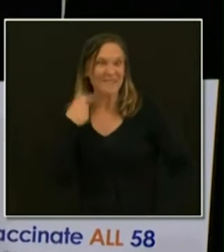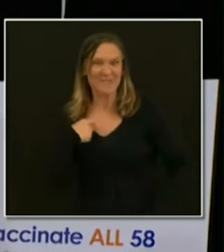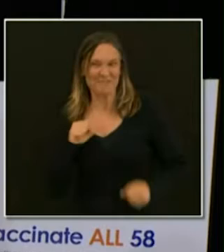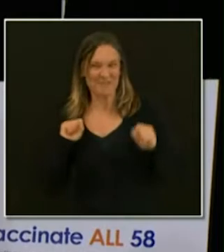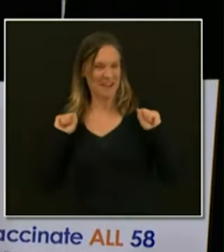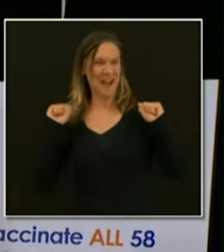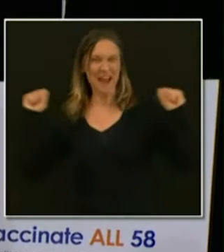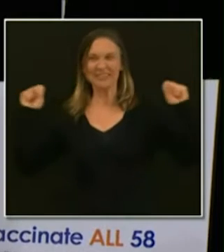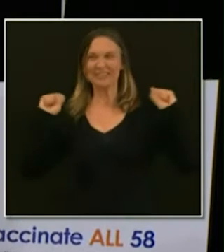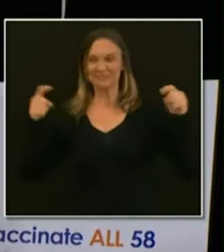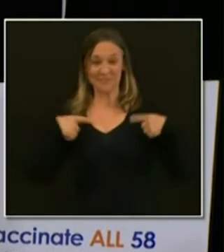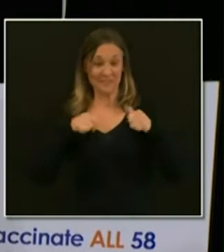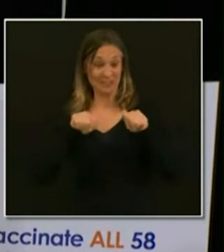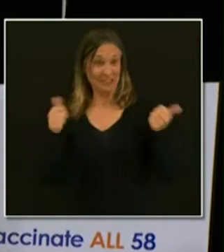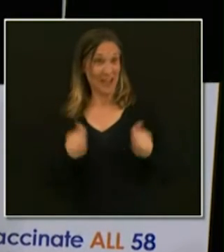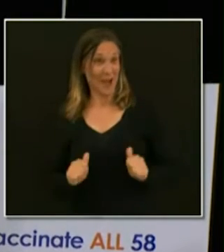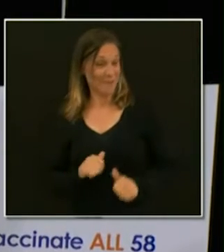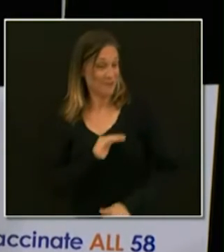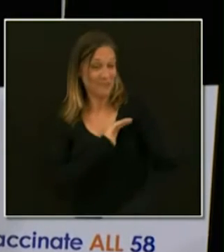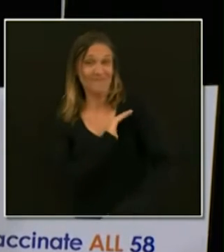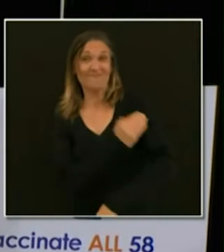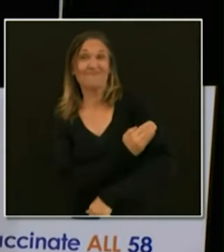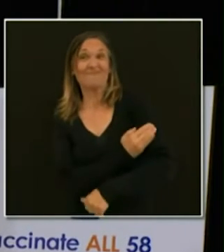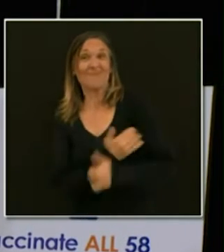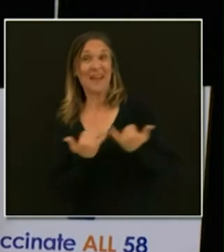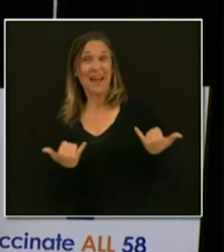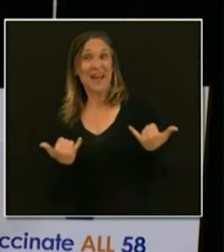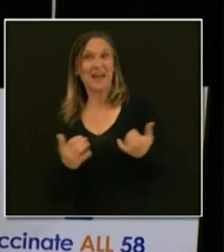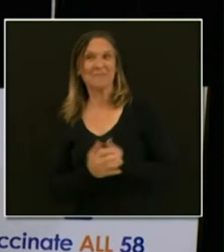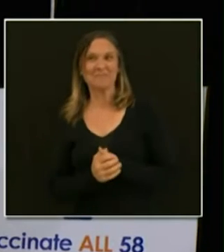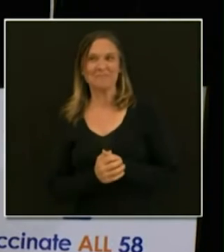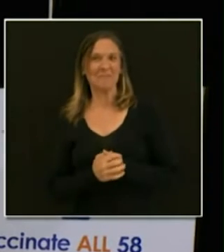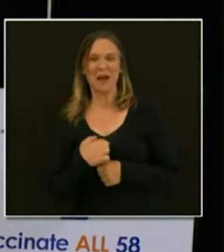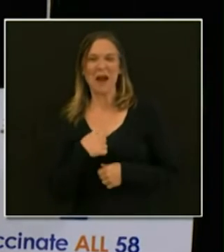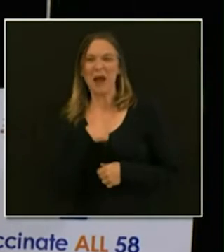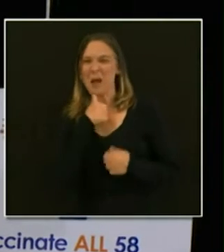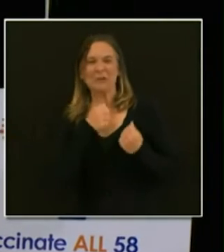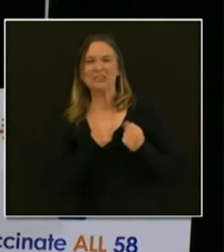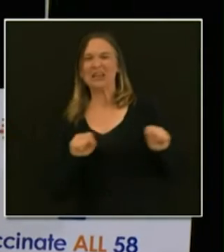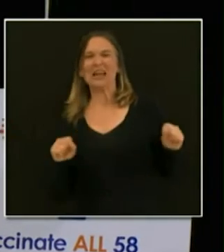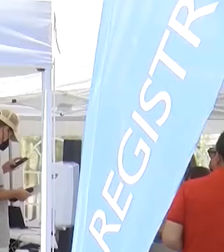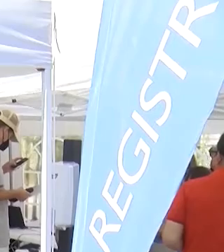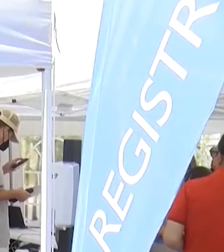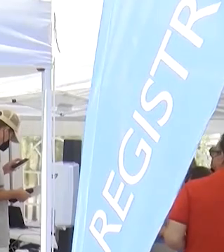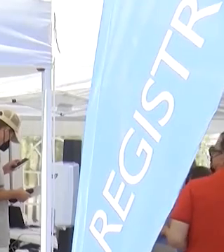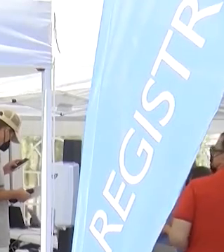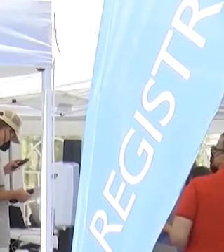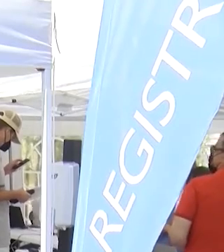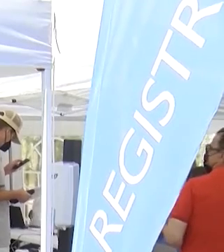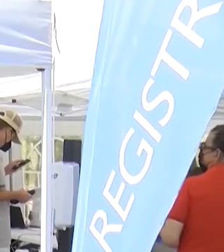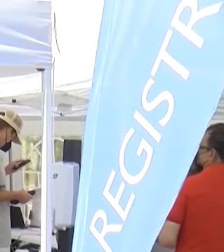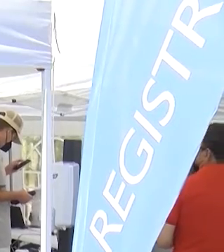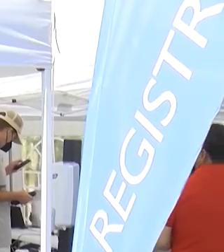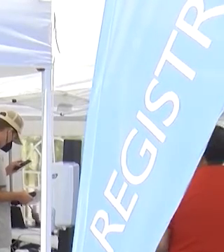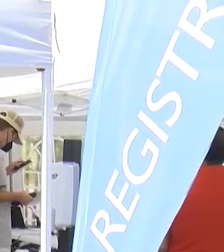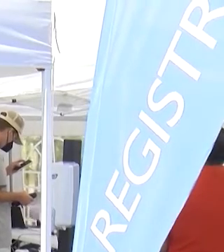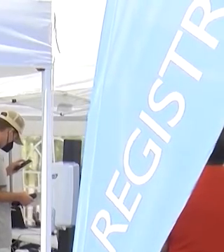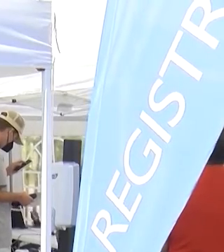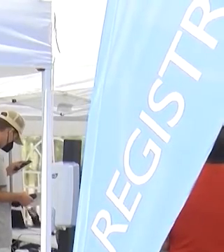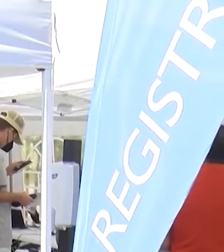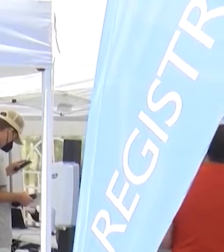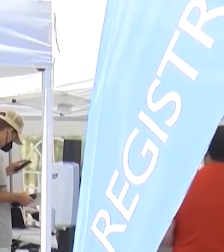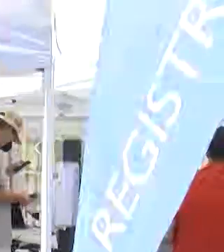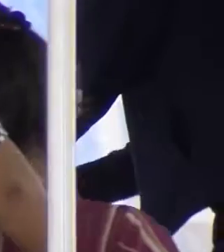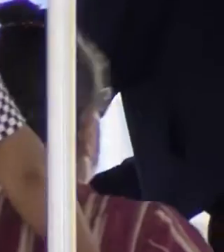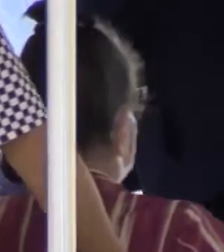접종 않은 모습을 보였지만 여러가지로 달랐다는 점이 이어지고 있습니다 현재 많은 사람들이 줄을 써서 백신을